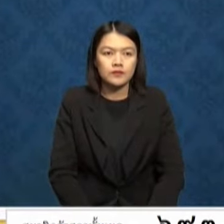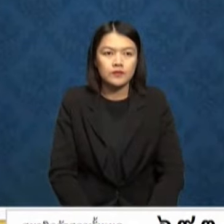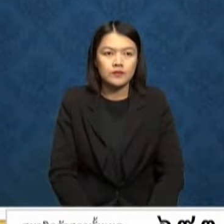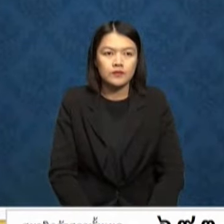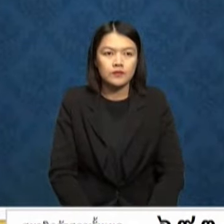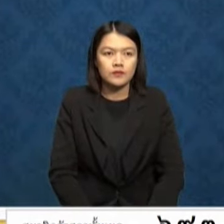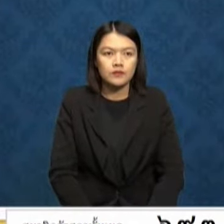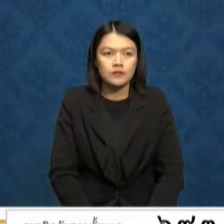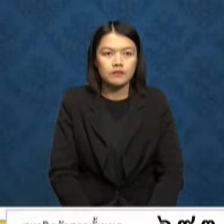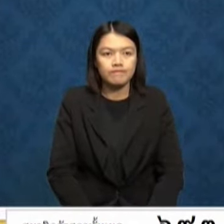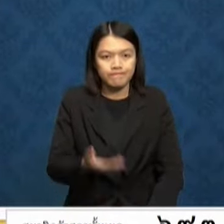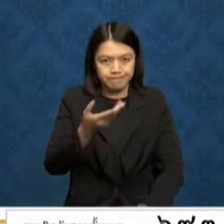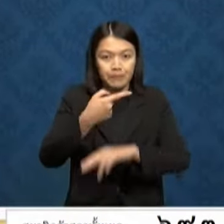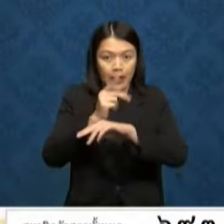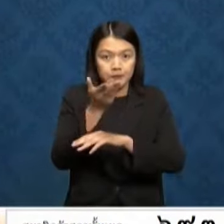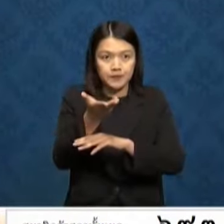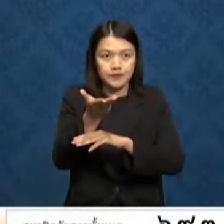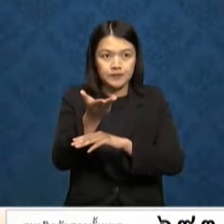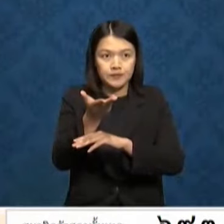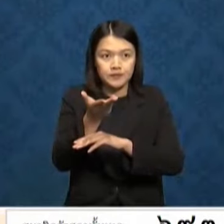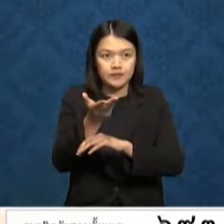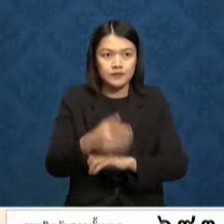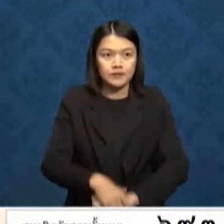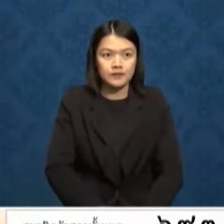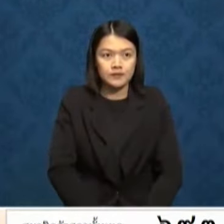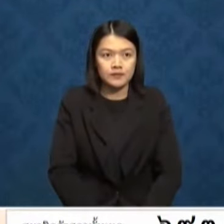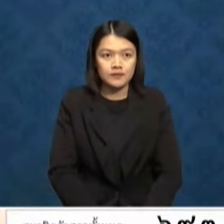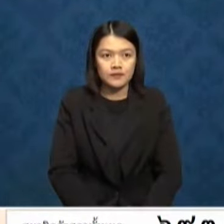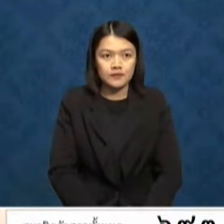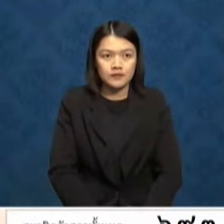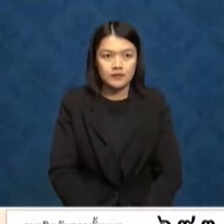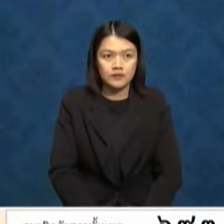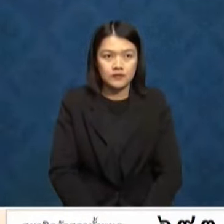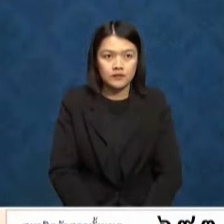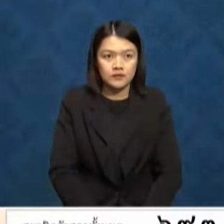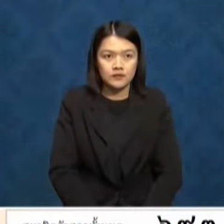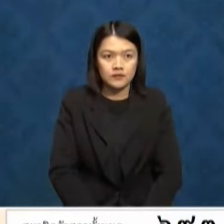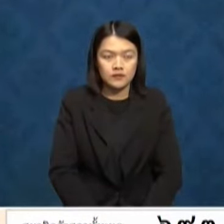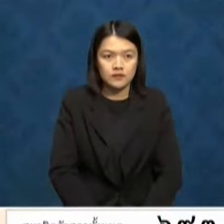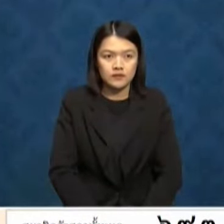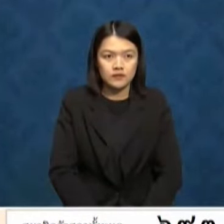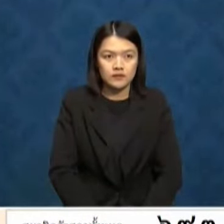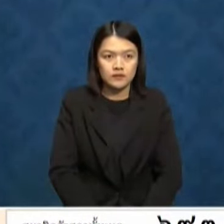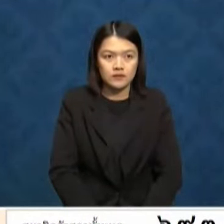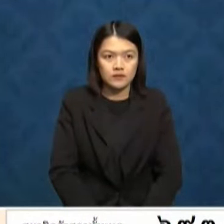ท่านประธานครับวินิฉัยด้วยครับครับท่านจะถอนม